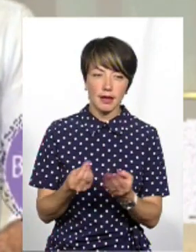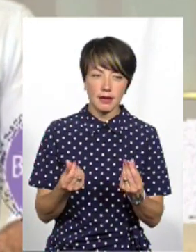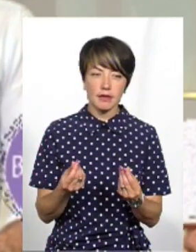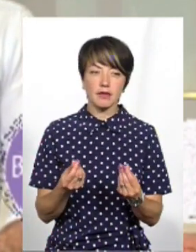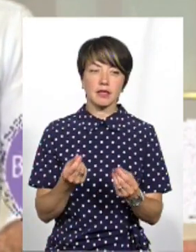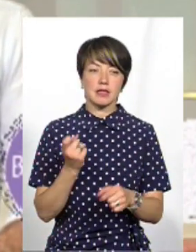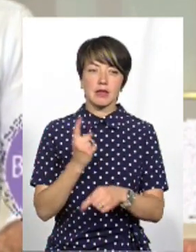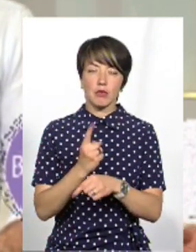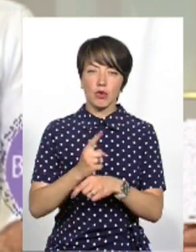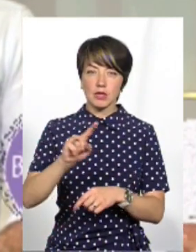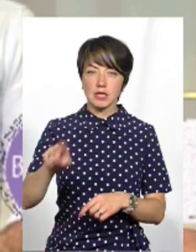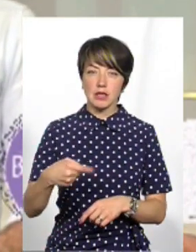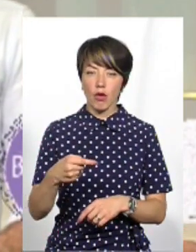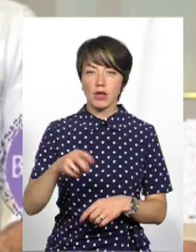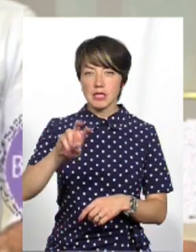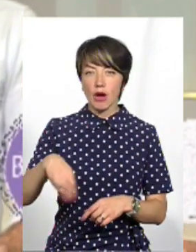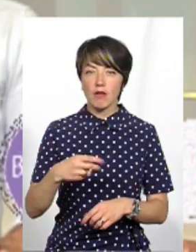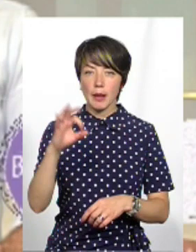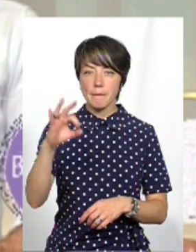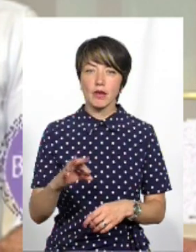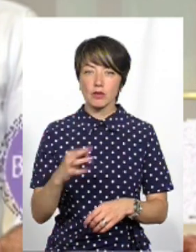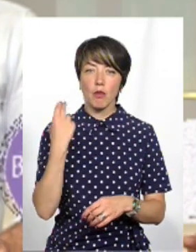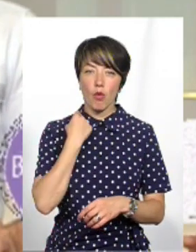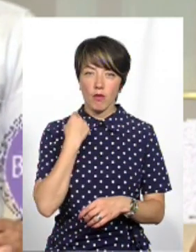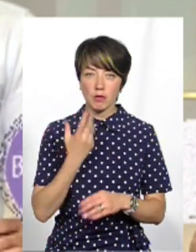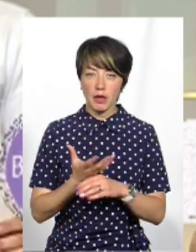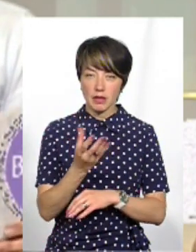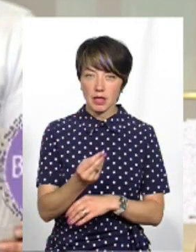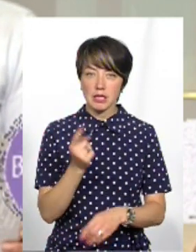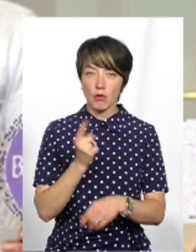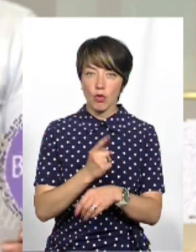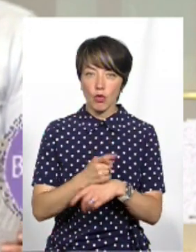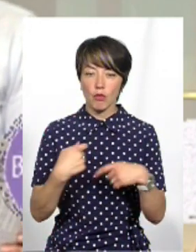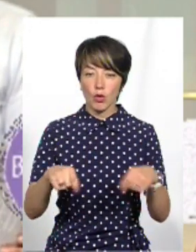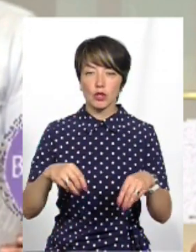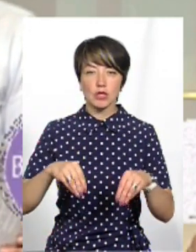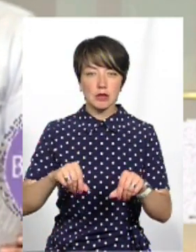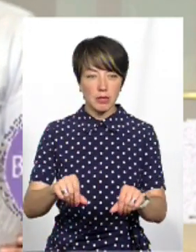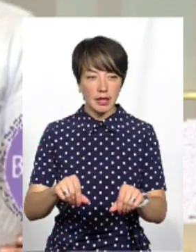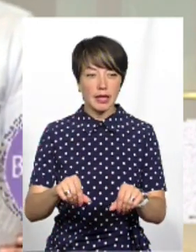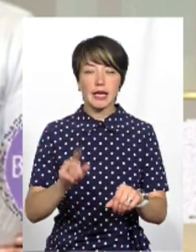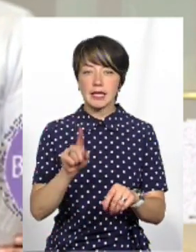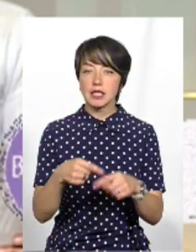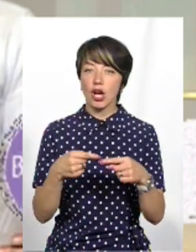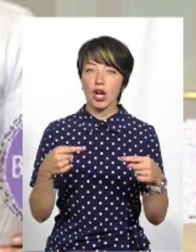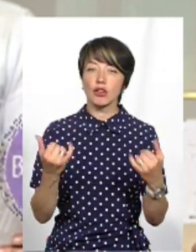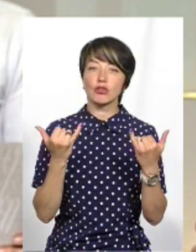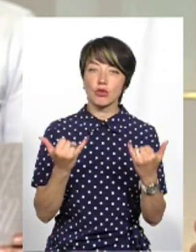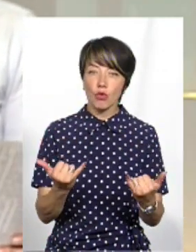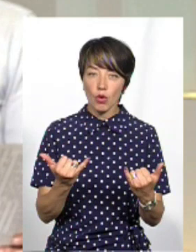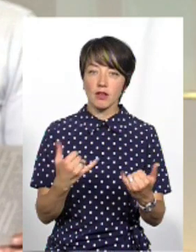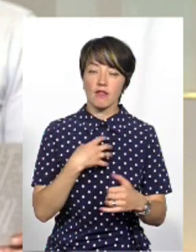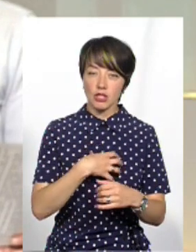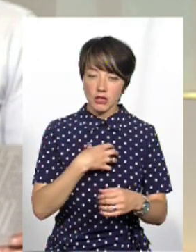от заборона стягувати пеню за заборгованість з комунальних платежів. Заборона продажу землі. Тобто, ті речі, які сьогодні на